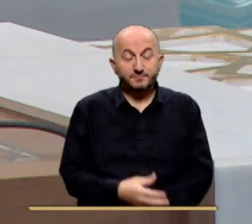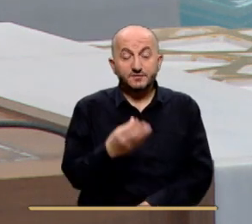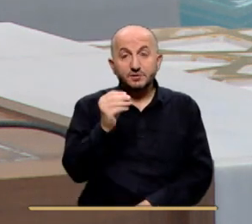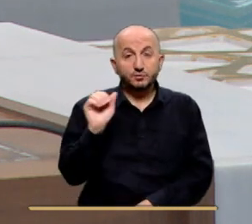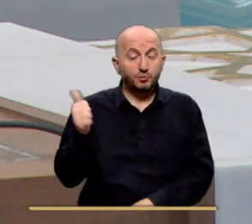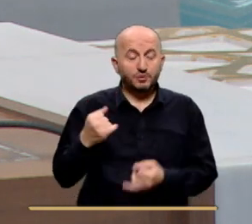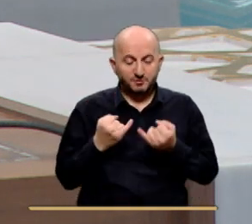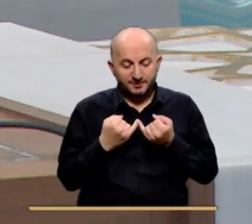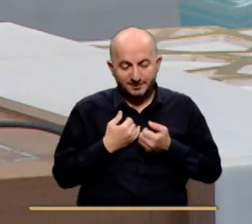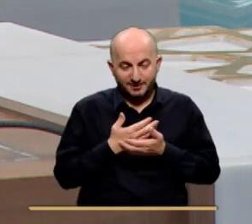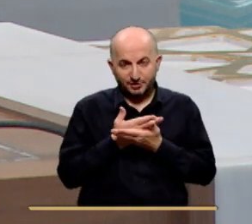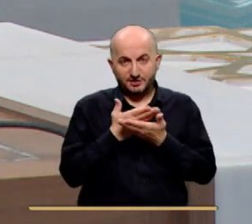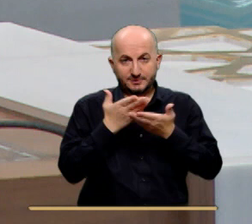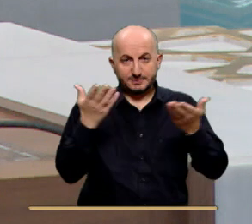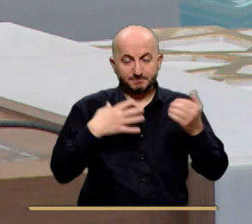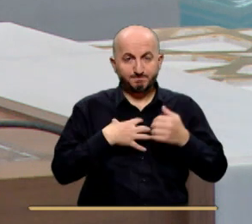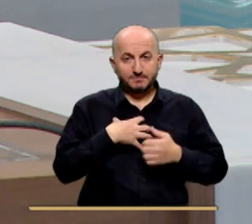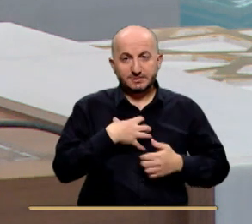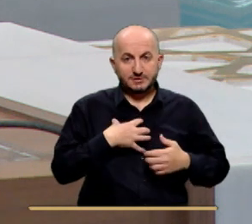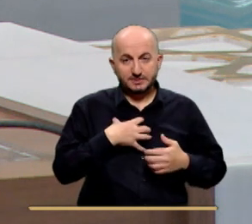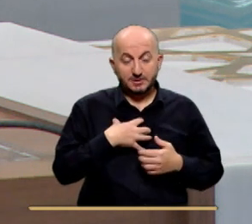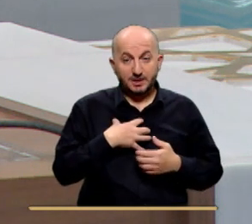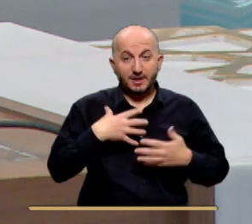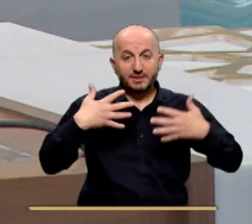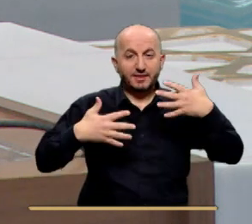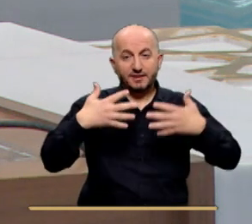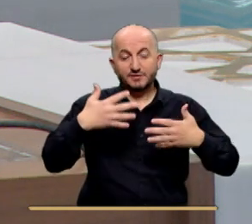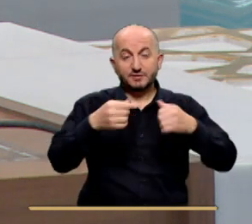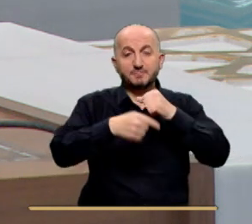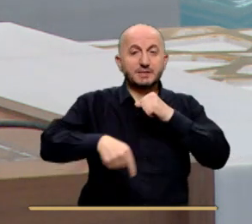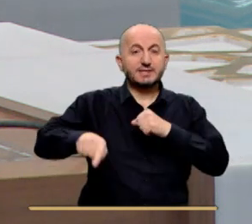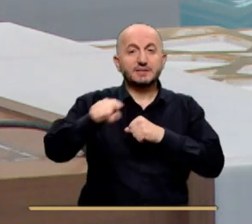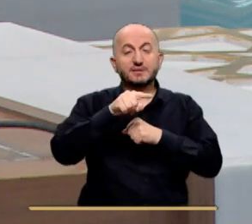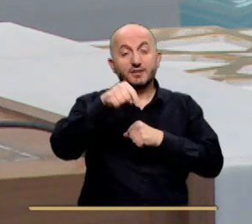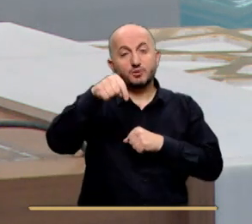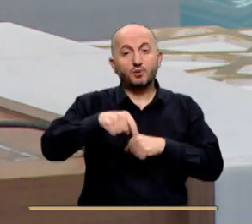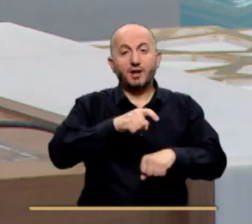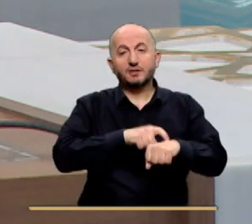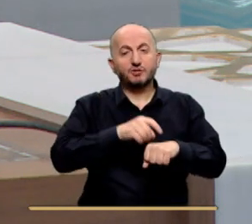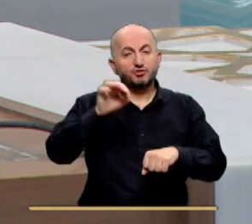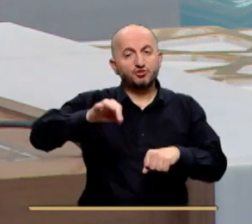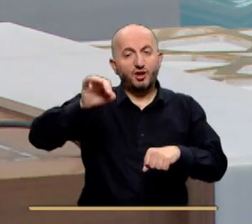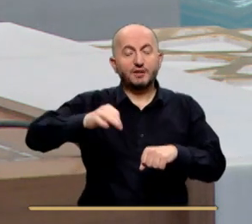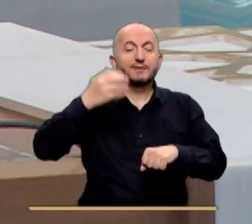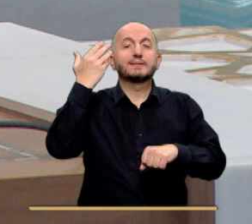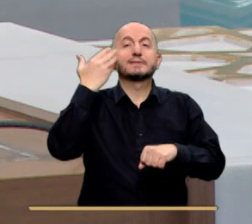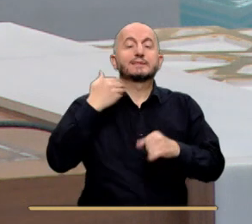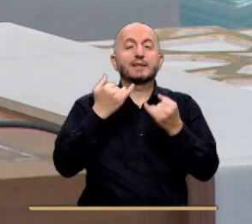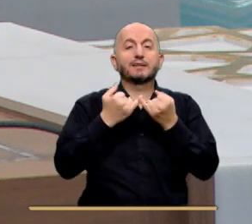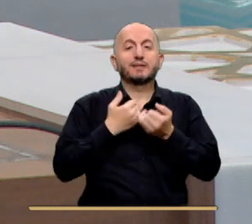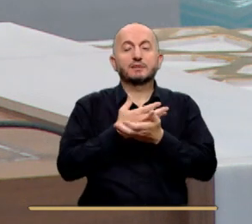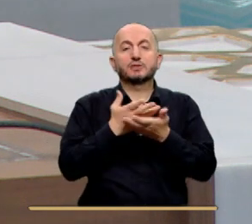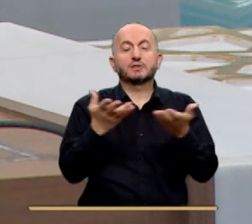kıymetli kardeşlerim, Diyanet Televizyonu'ndan bizleri şu anda canlı olarak izleyen